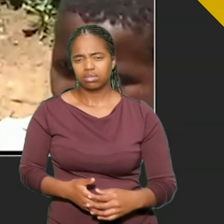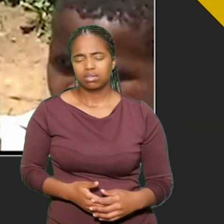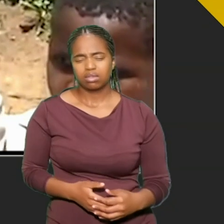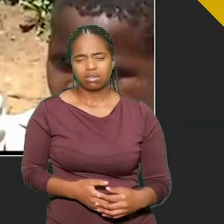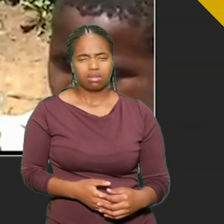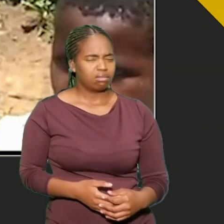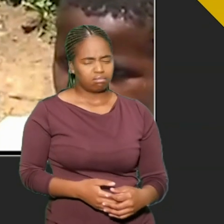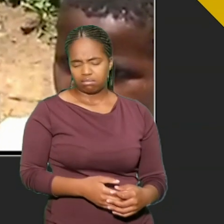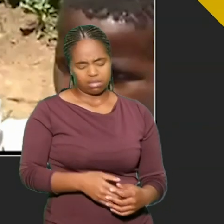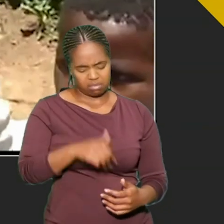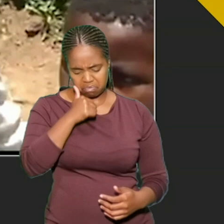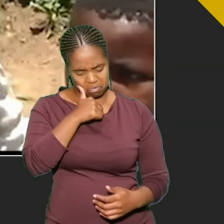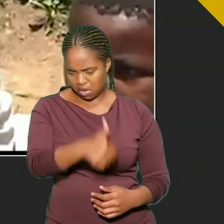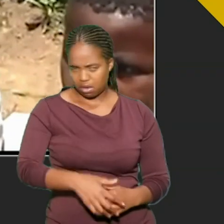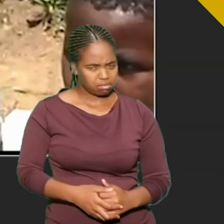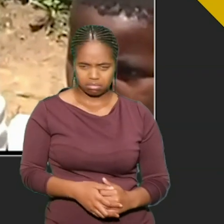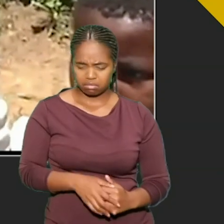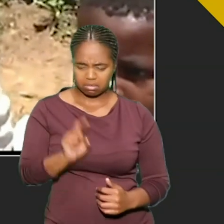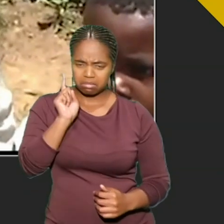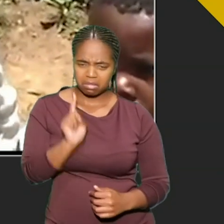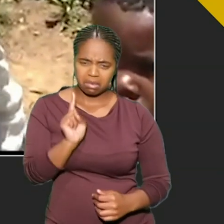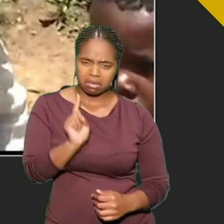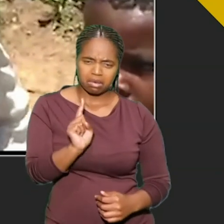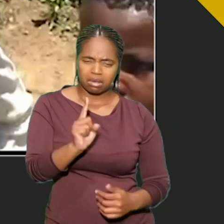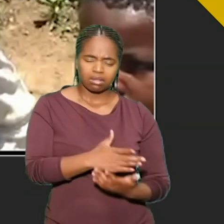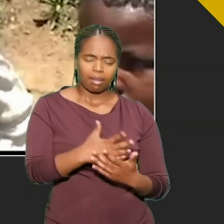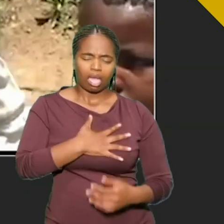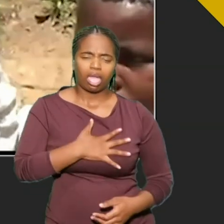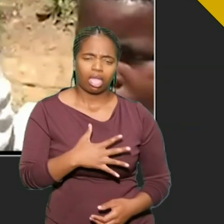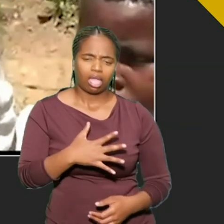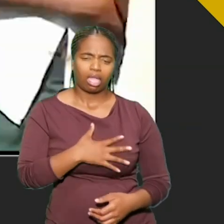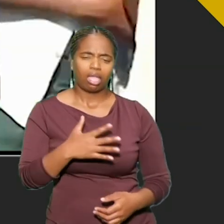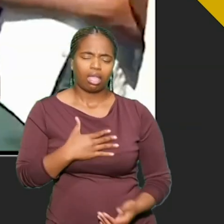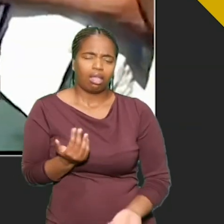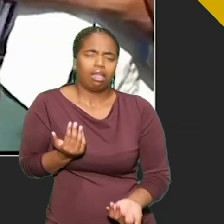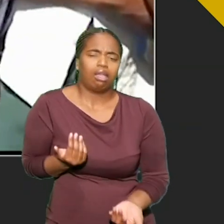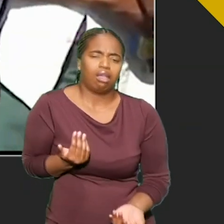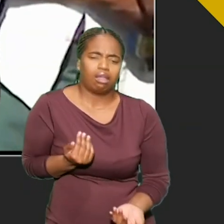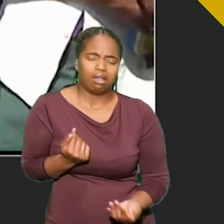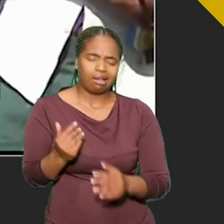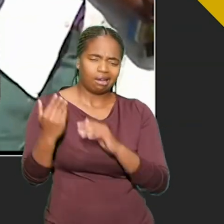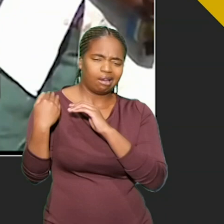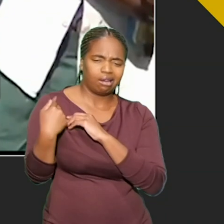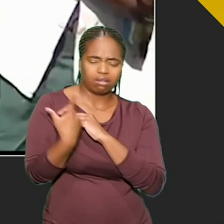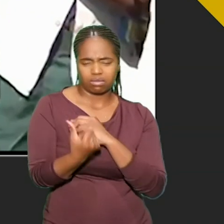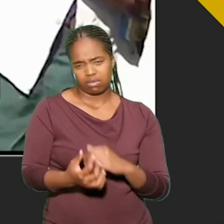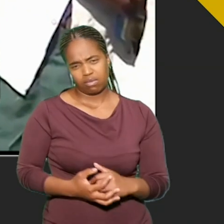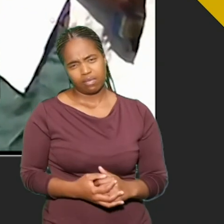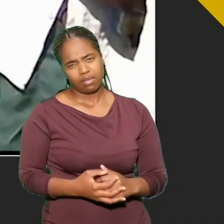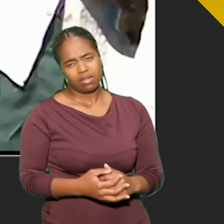akumandanga ukuhamba le ndlela nafuthi abanye bayaphelelwa bafike sebekhathele sibathwele siye